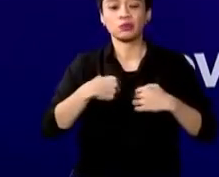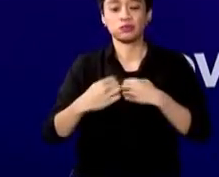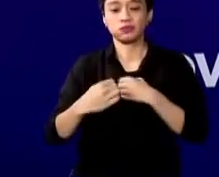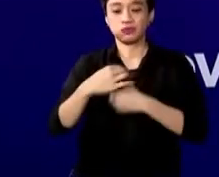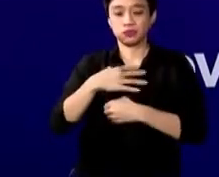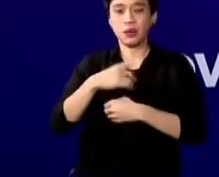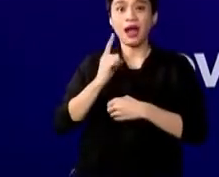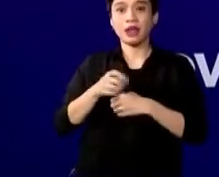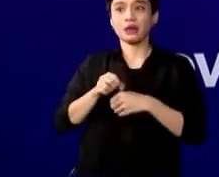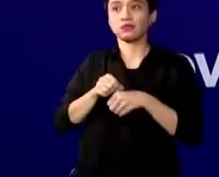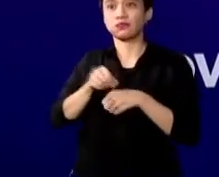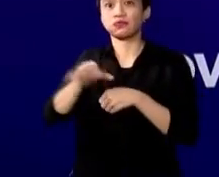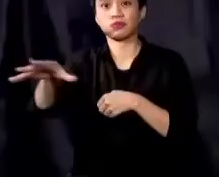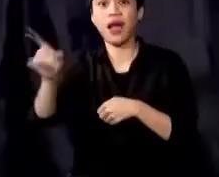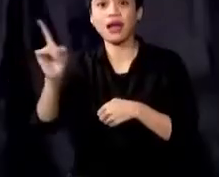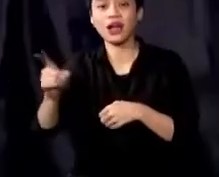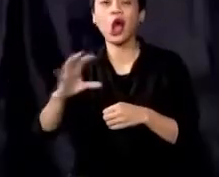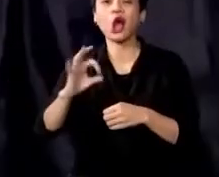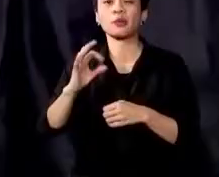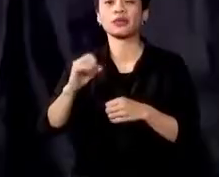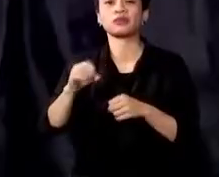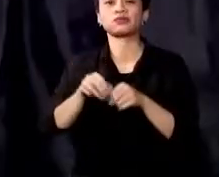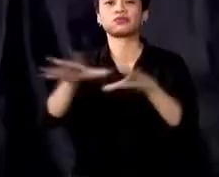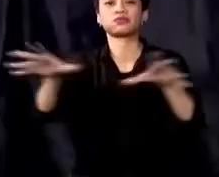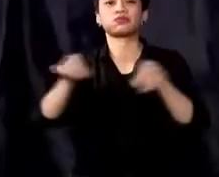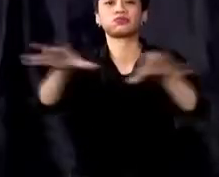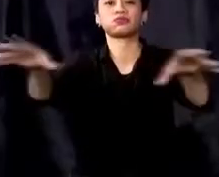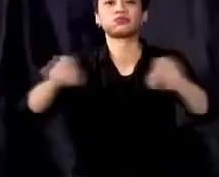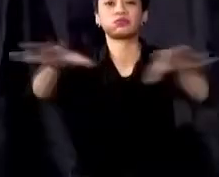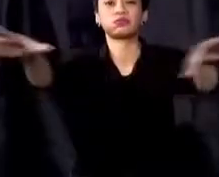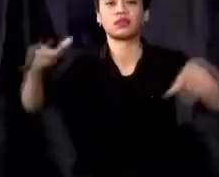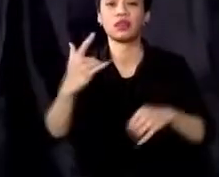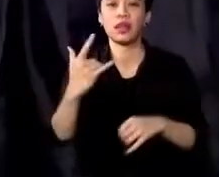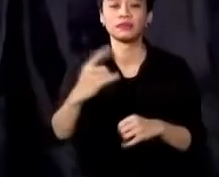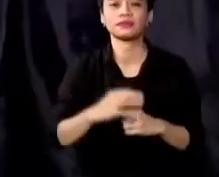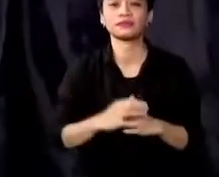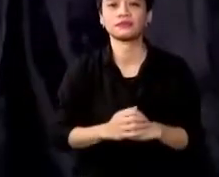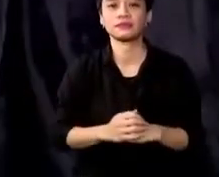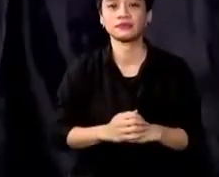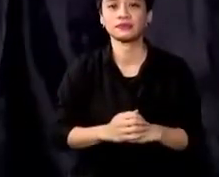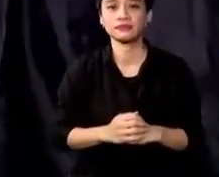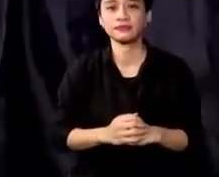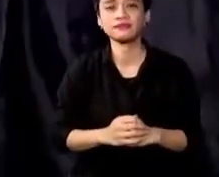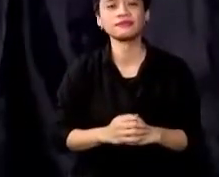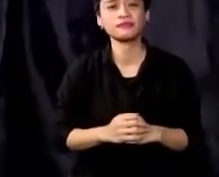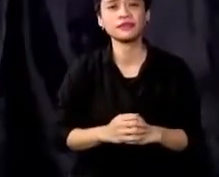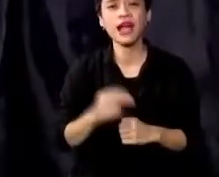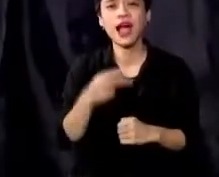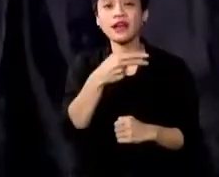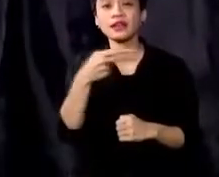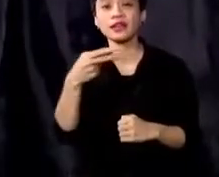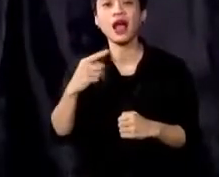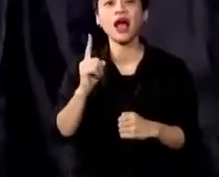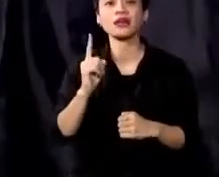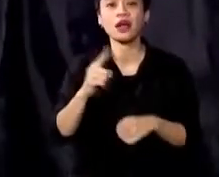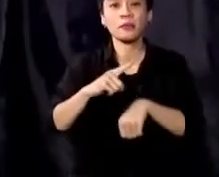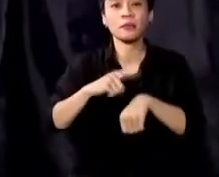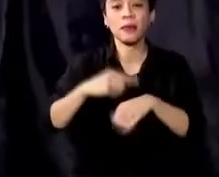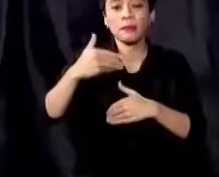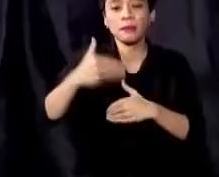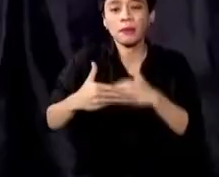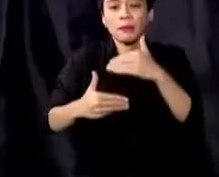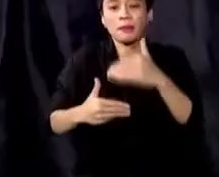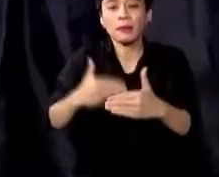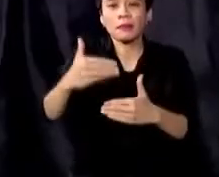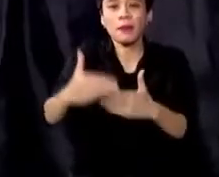demikian Pak Iya tentunya eh tahapan demi tahapan dan juga penanganan itu terus disesuaikan dengan